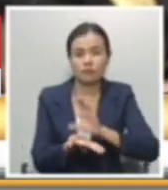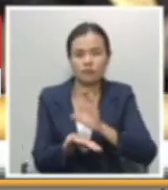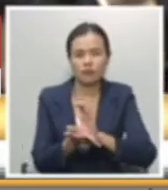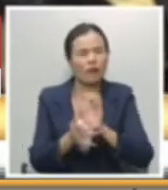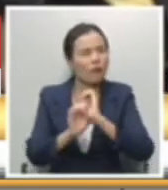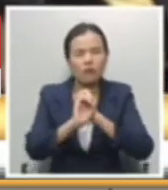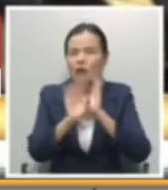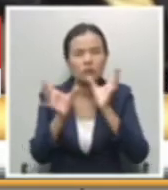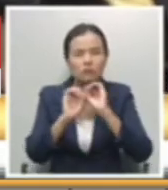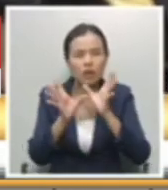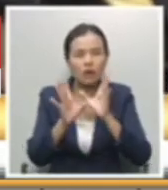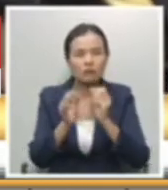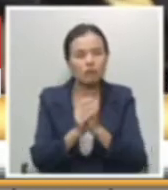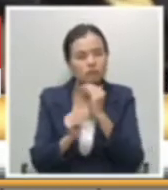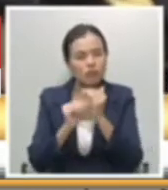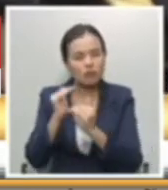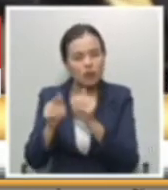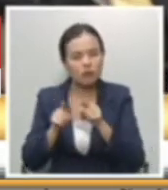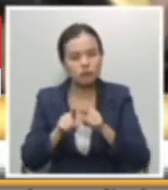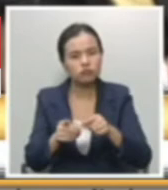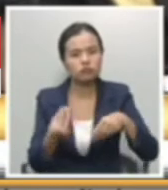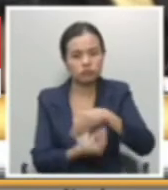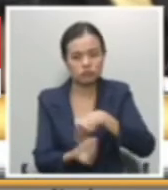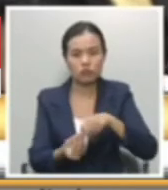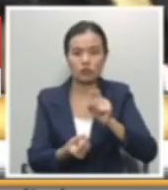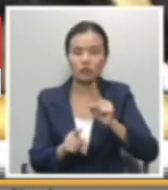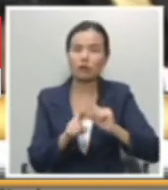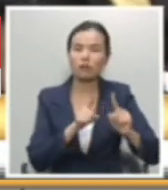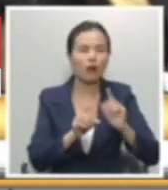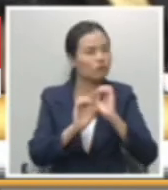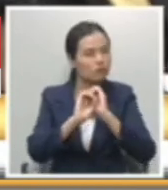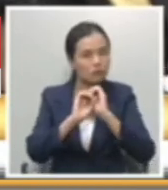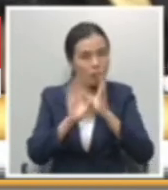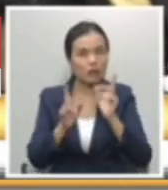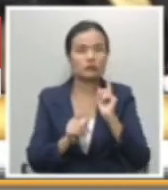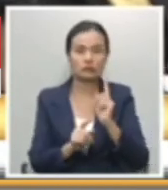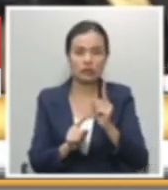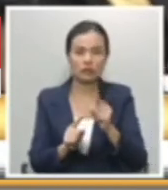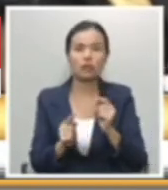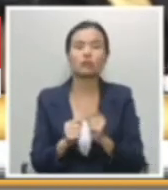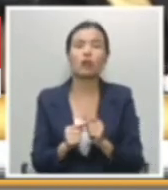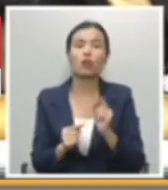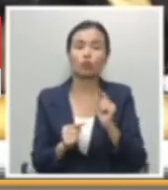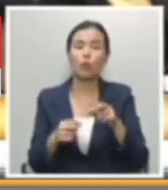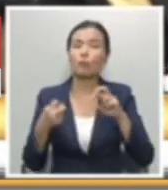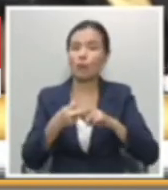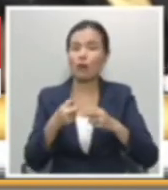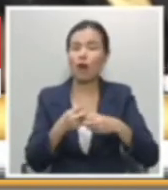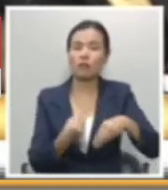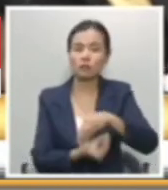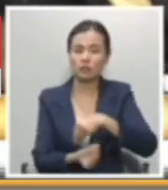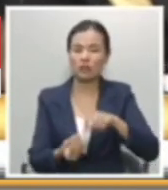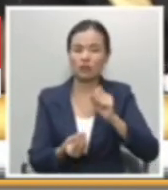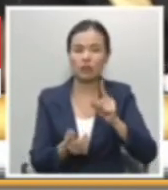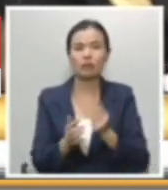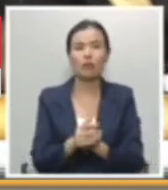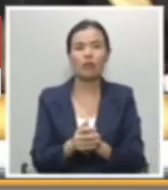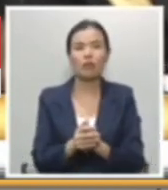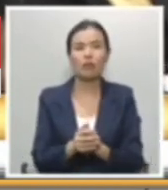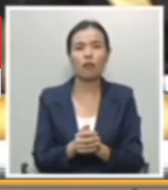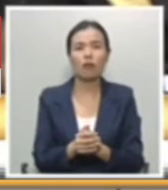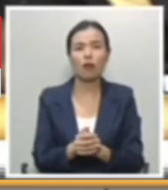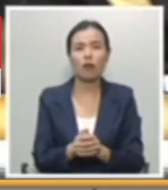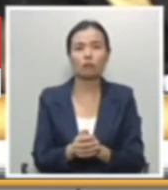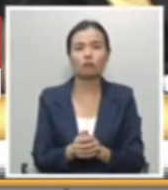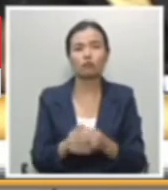เจนในการขับเคลื่อนเศรษฐกิจด้วยสภาวะบริบทของปัญหาเศรษฐกิจที่รุมเร้าสงครามการ